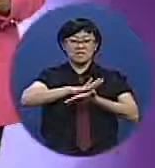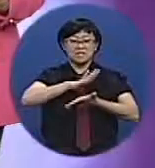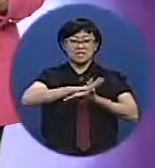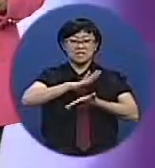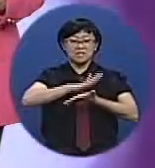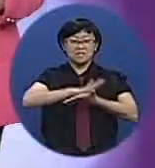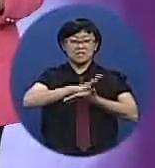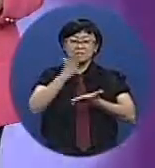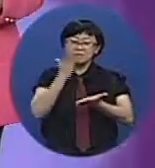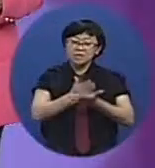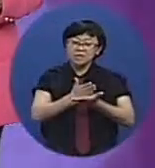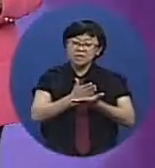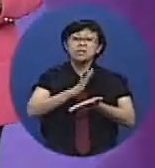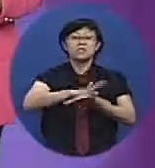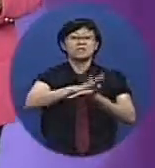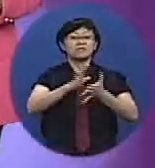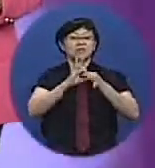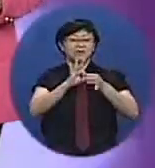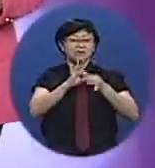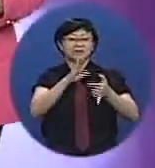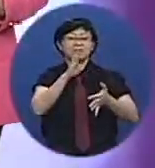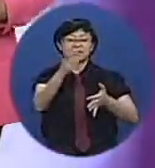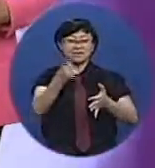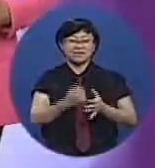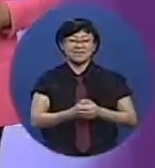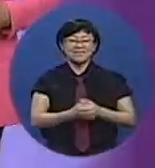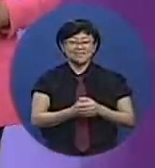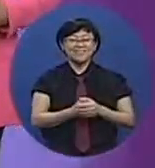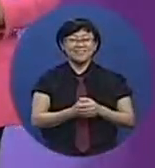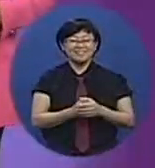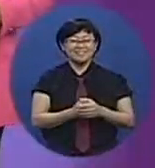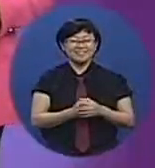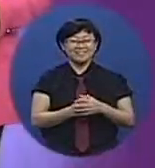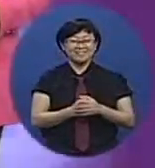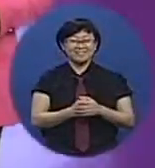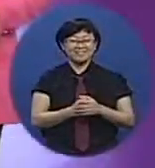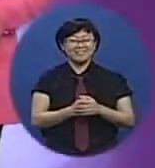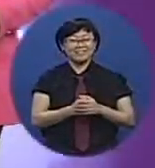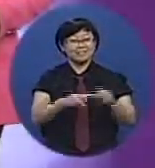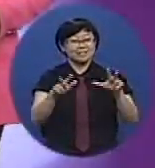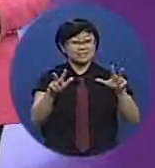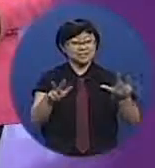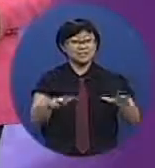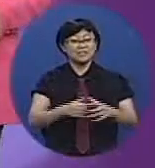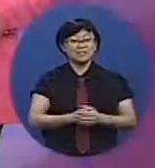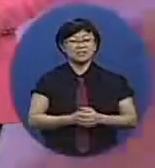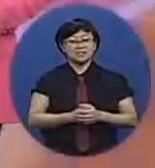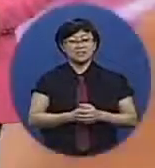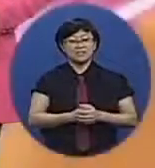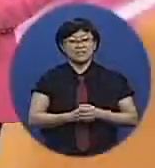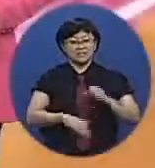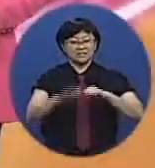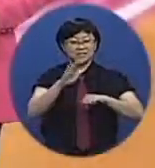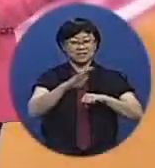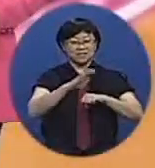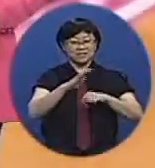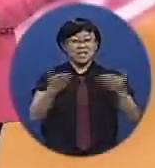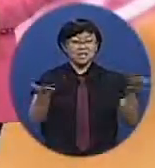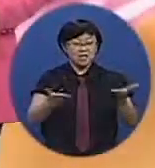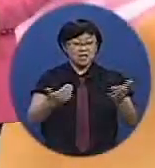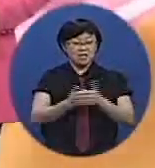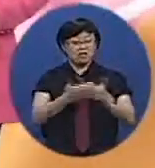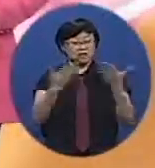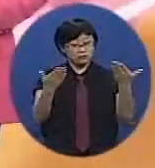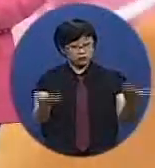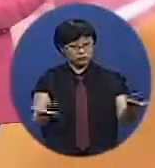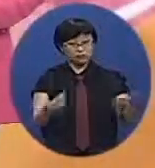뭐, 인쇄, 그렇죠, 관련 업체니까. 예. 아, 예, 그러셨군요. 예. 지금 이렇게 손을 놓고 이제